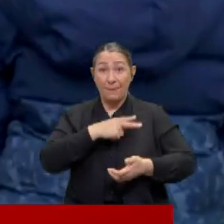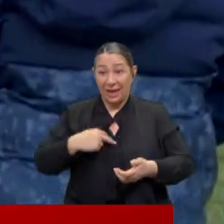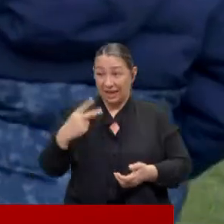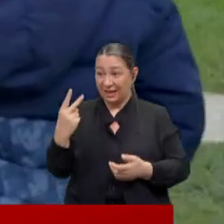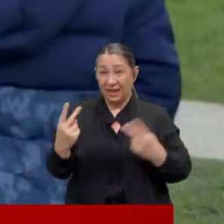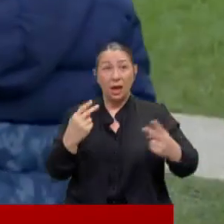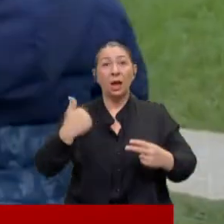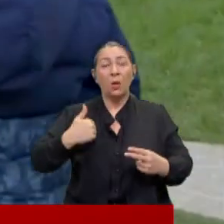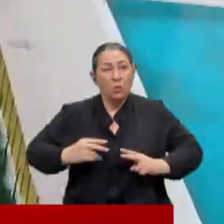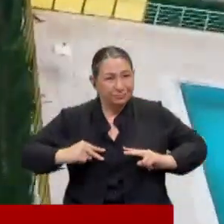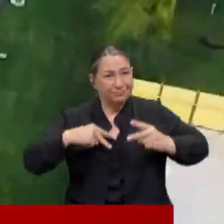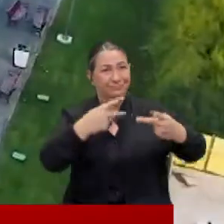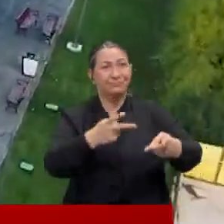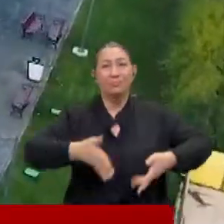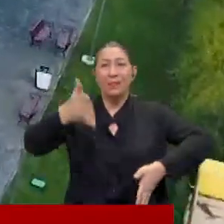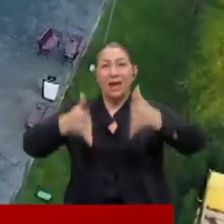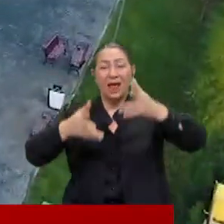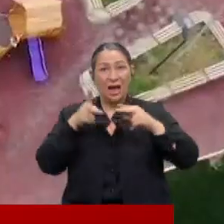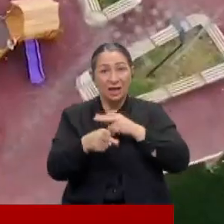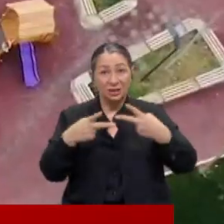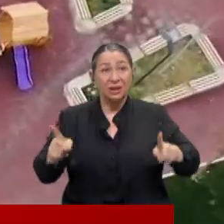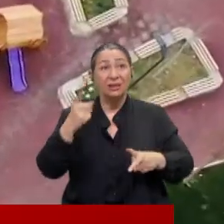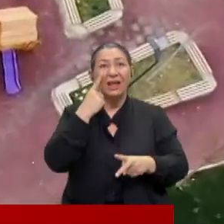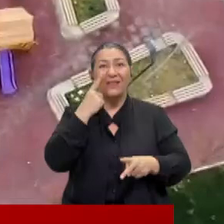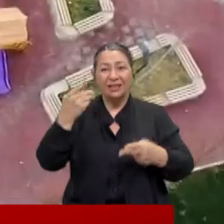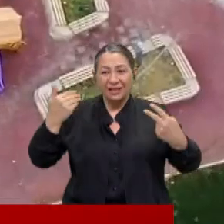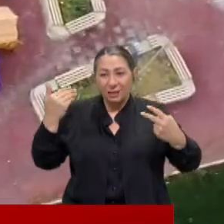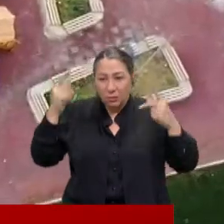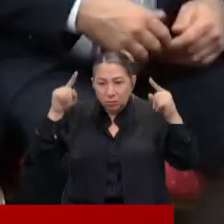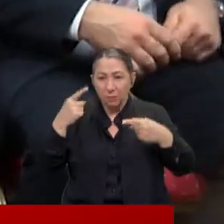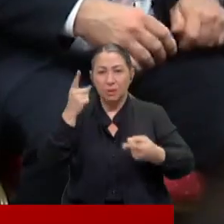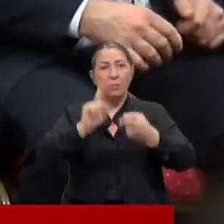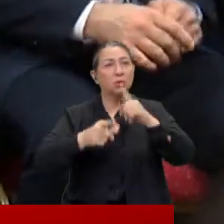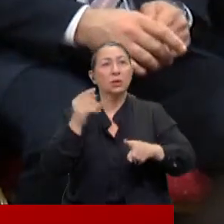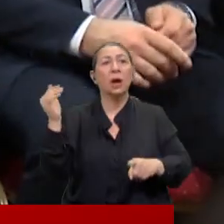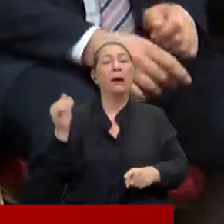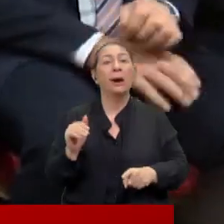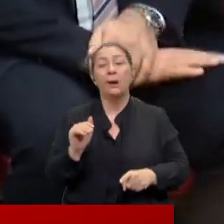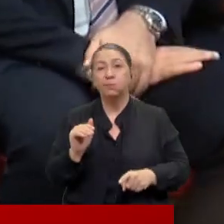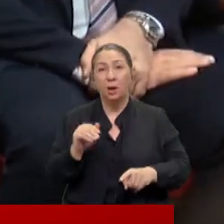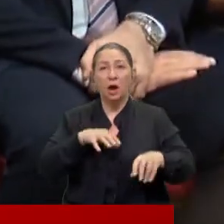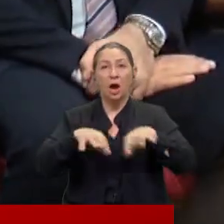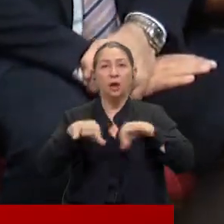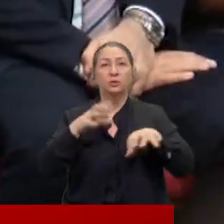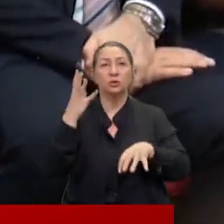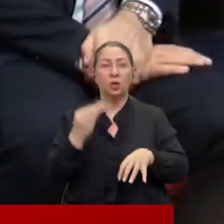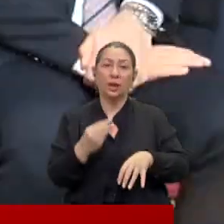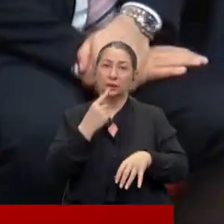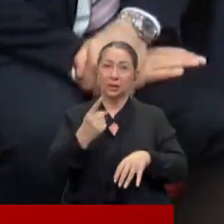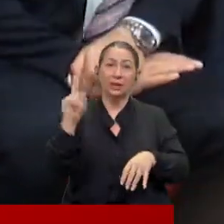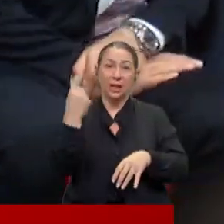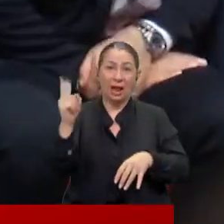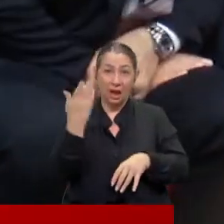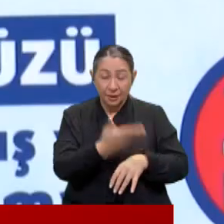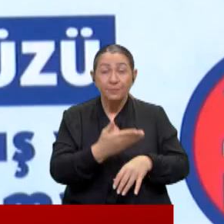belediyelerin kamu ya teslim etmek üzere yaptığı binalarına çalışılan devlet yetkilisinin ya da bir bürokratın katılmasını ayrımcılık olarak niteledi